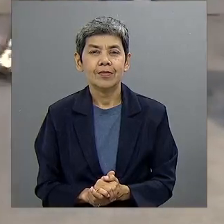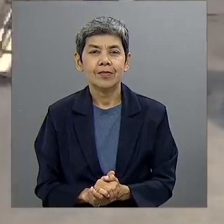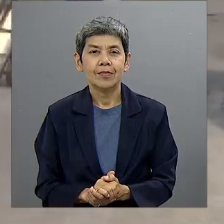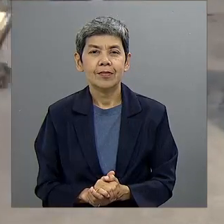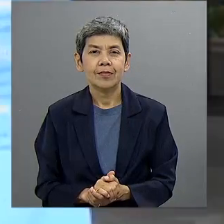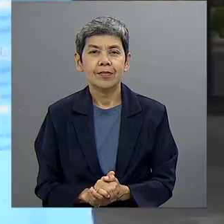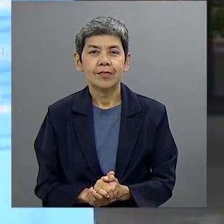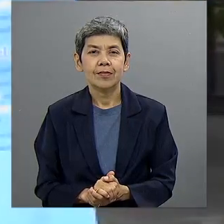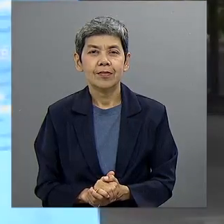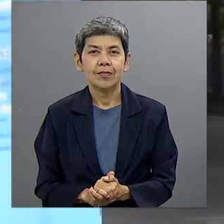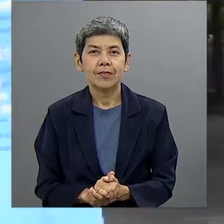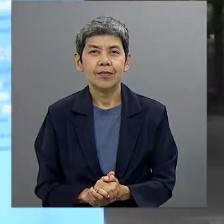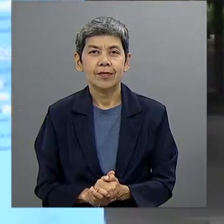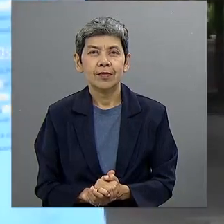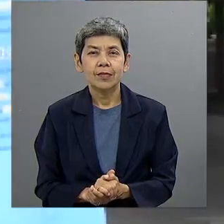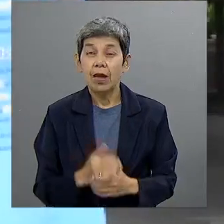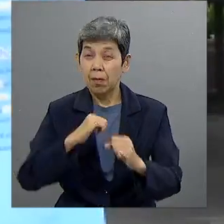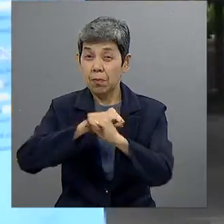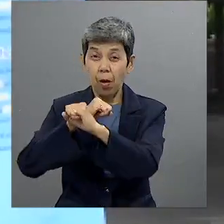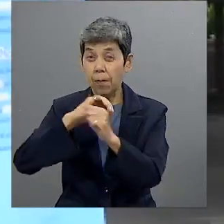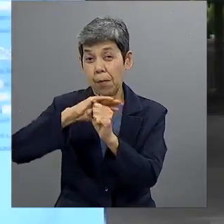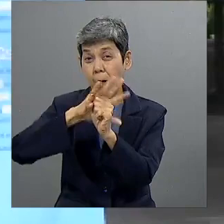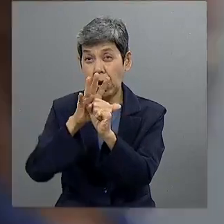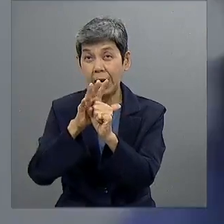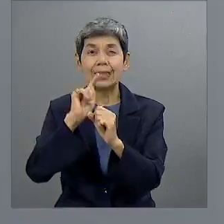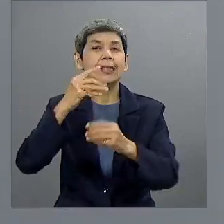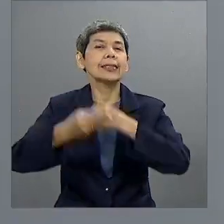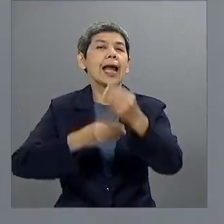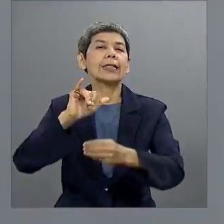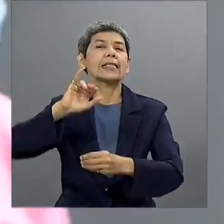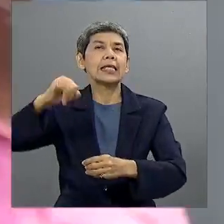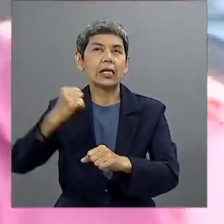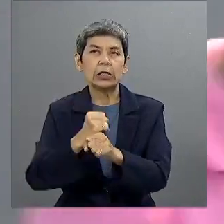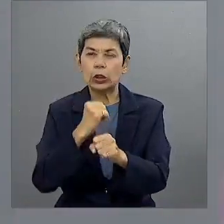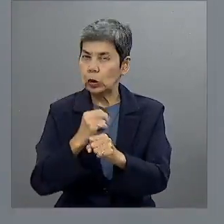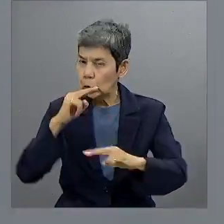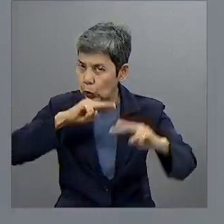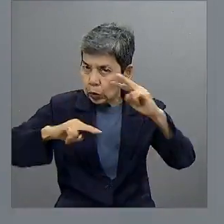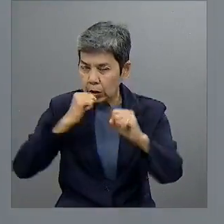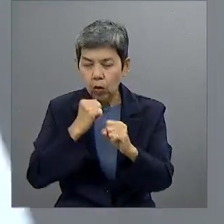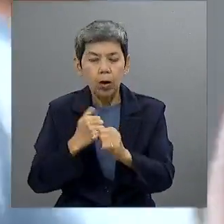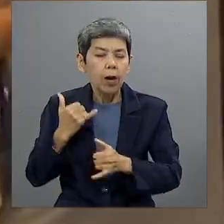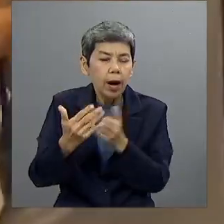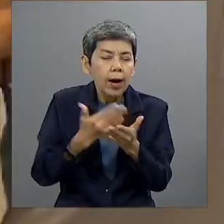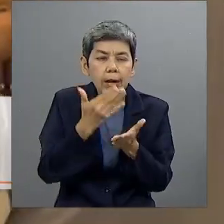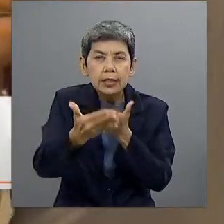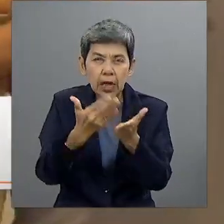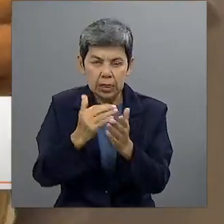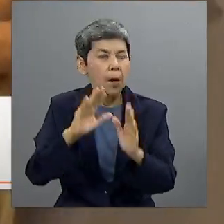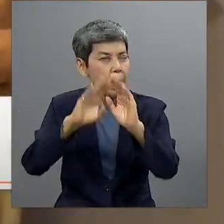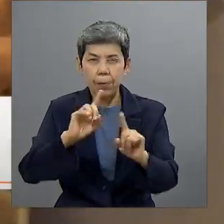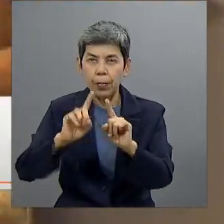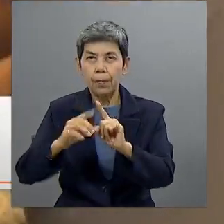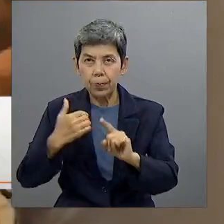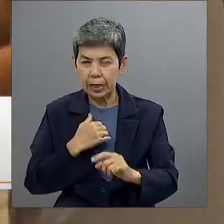มาตรการการรับมือโควิด-19 ในตลาดยิ่งเจริญต้องยกระดับความมั่นใจกับผู้ที่มาใช้บริการหลากหลายรูปแบบเพื่อให้ผู้ที่ม